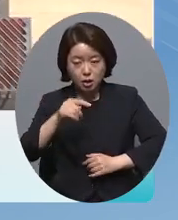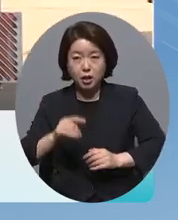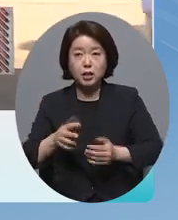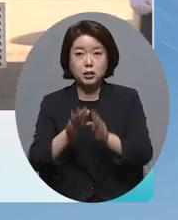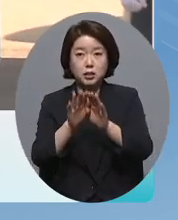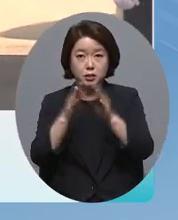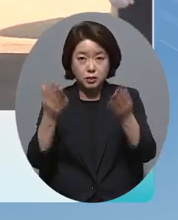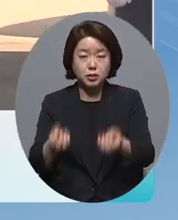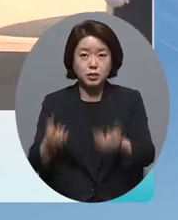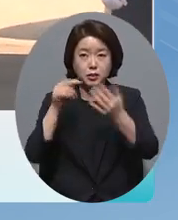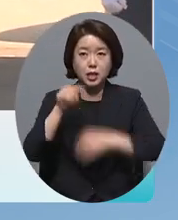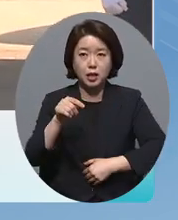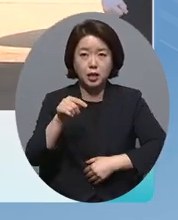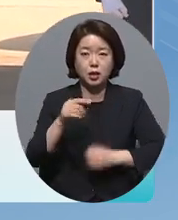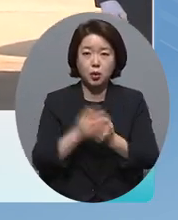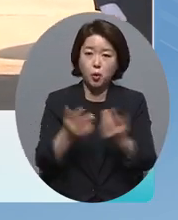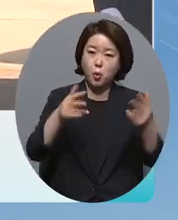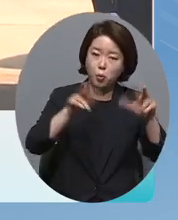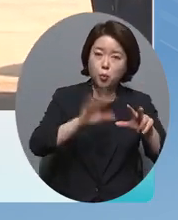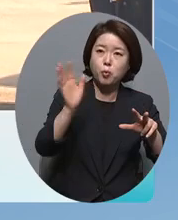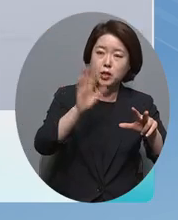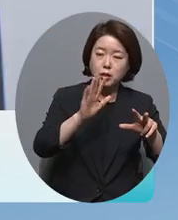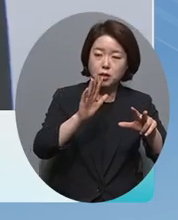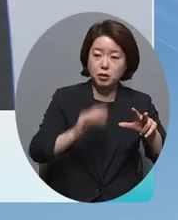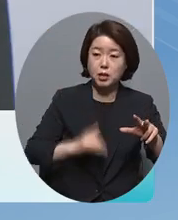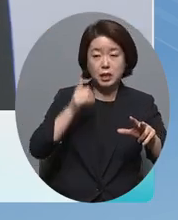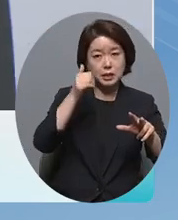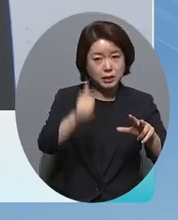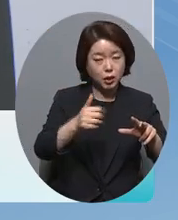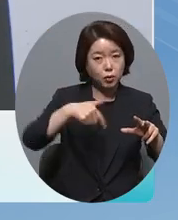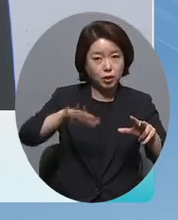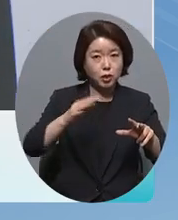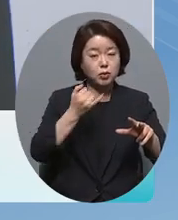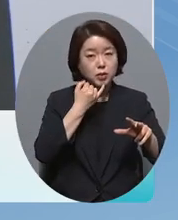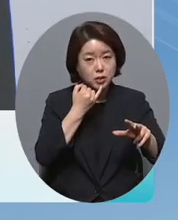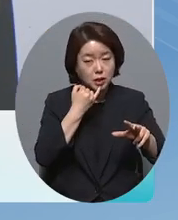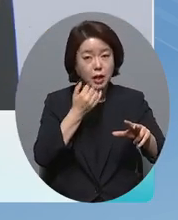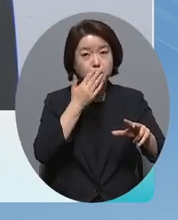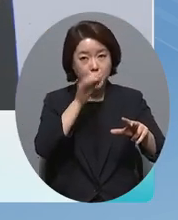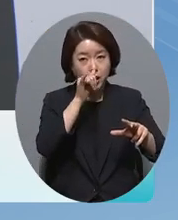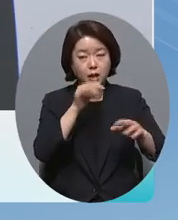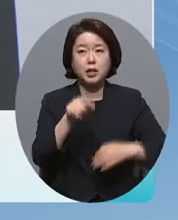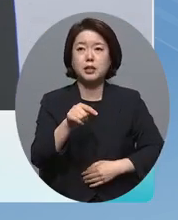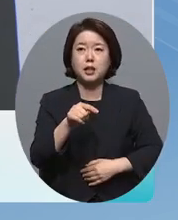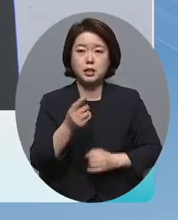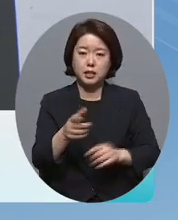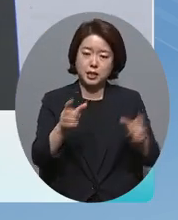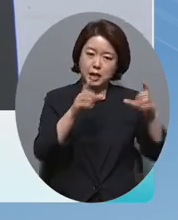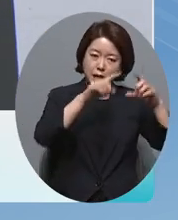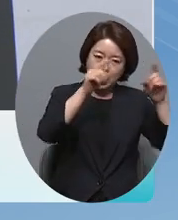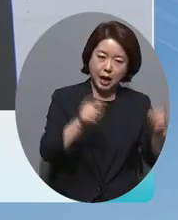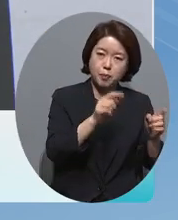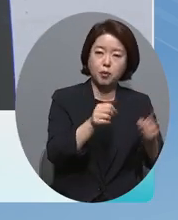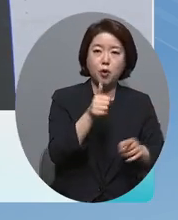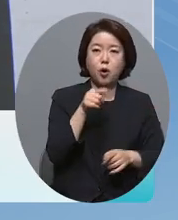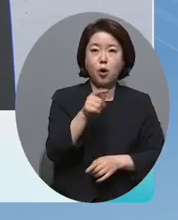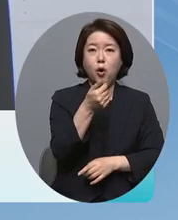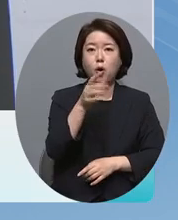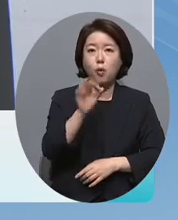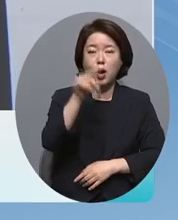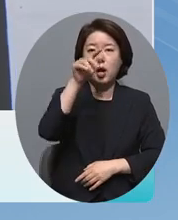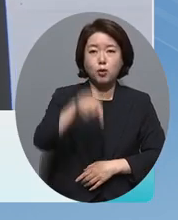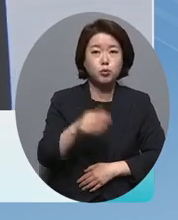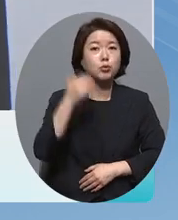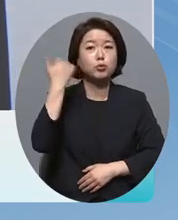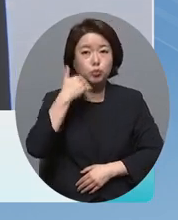이게 단순히 공원이라고 하면 그냥 장관이 가도 되는 일정 아니냐라고 할 수 있지만이 앞에 붙은 허황후라는